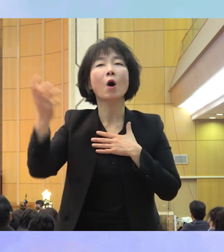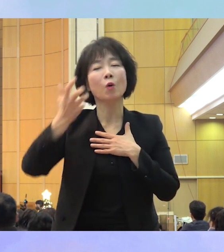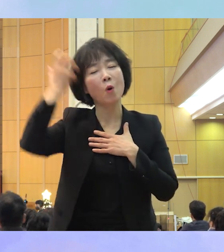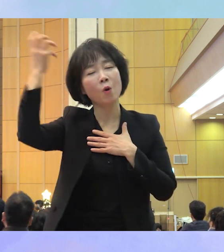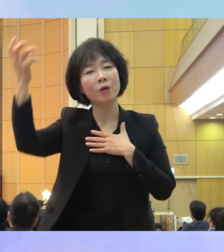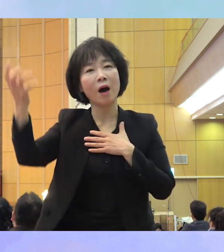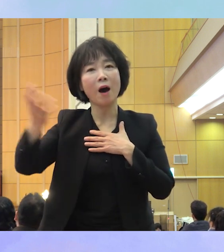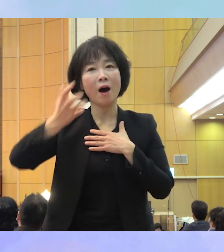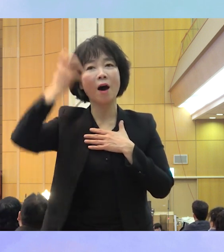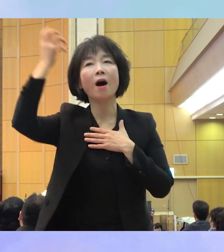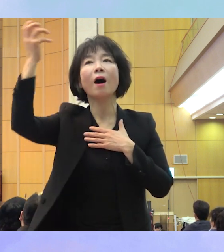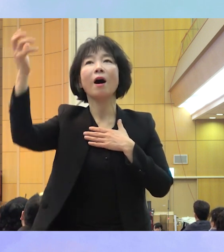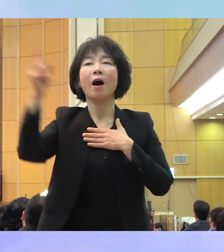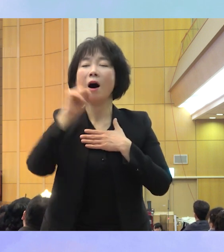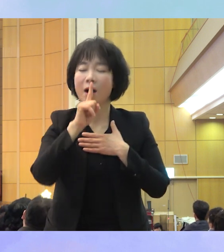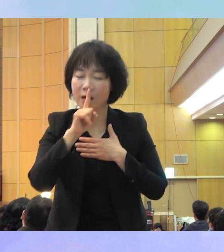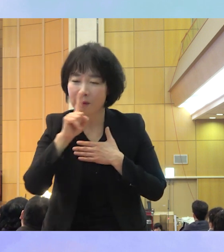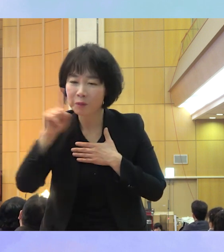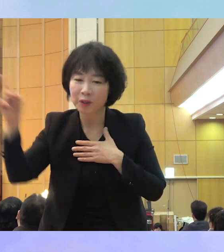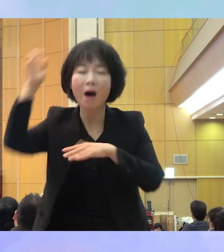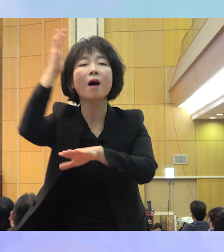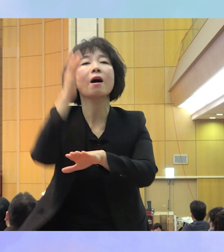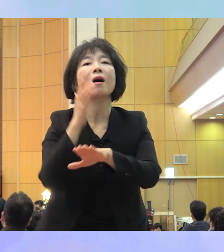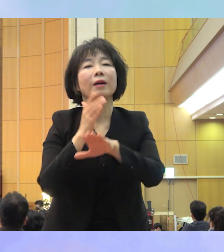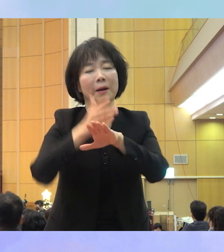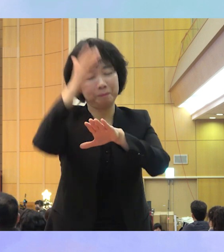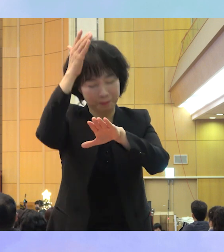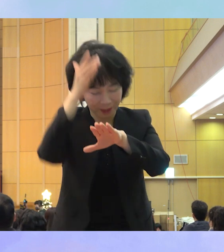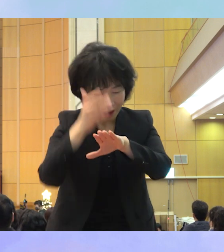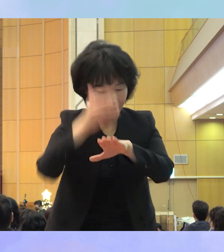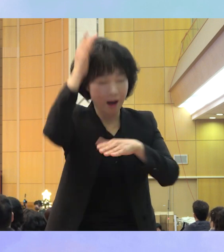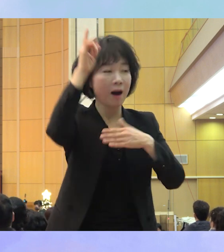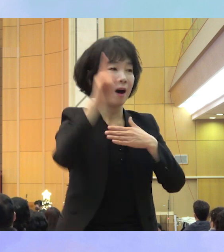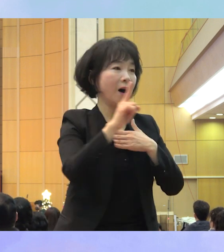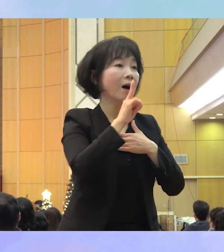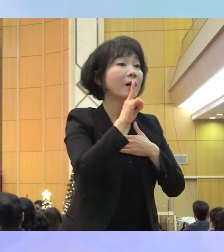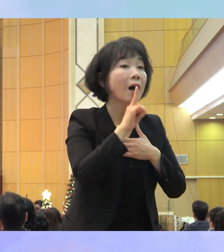내 영혼아 감사하라.